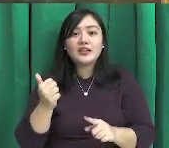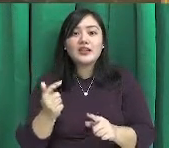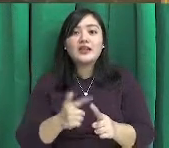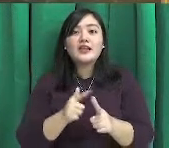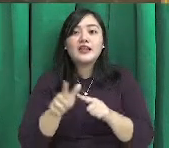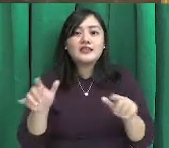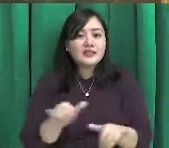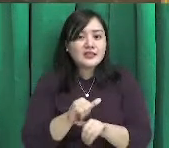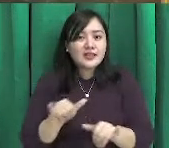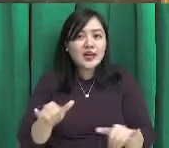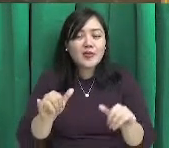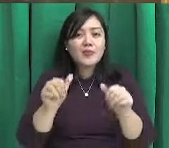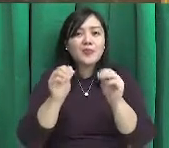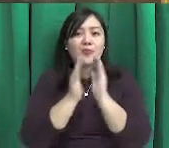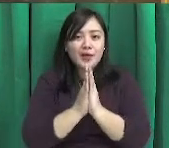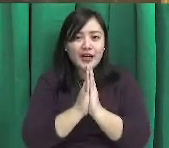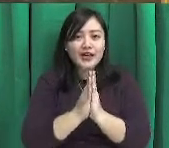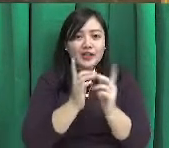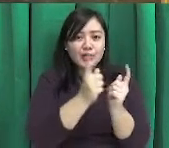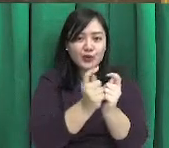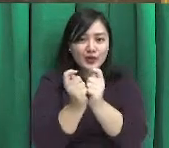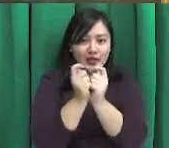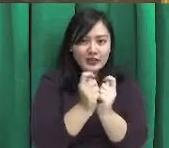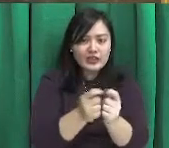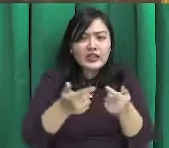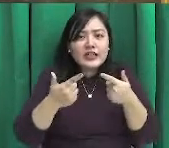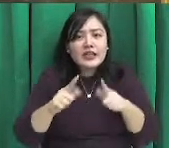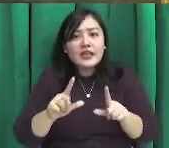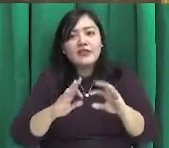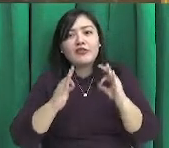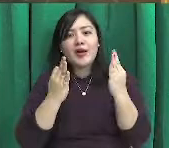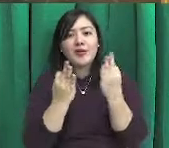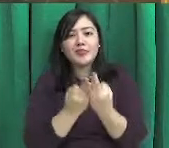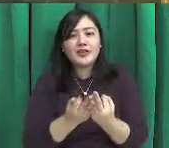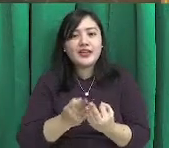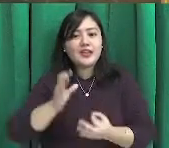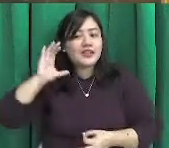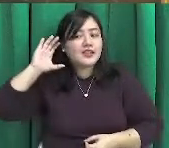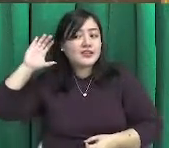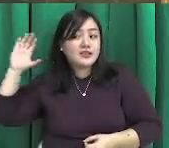also. Amen. And your kids, let them hear you. Amen. At